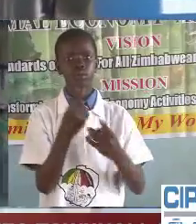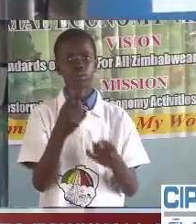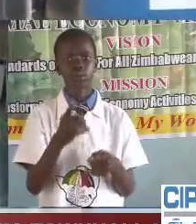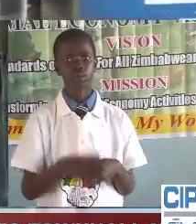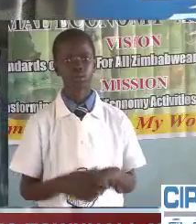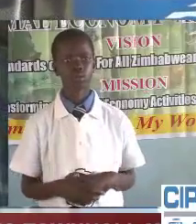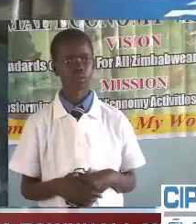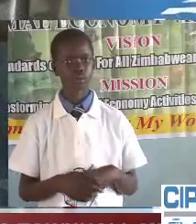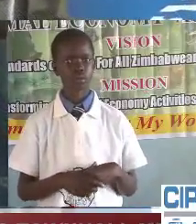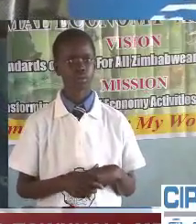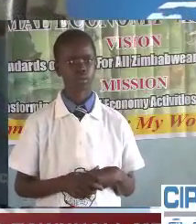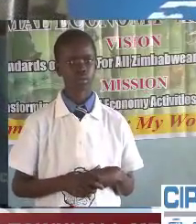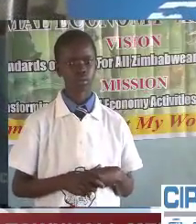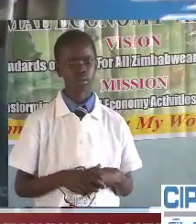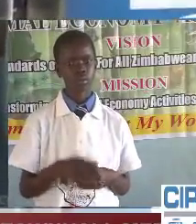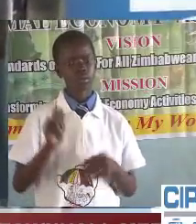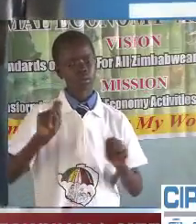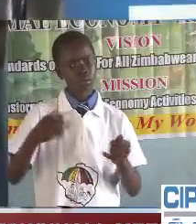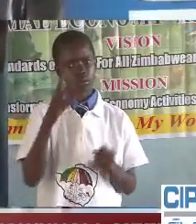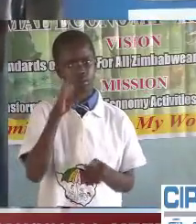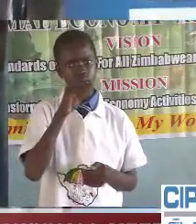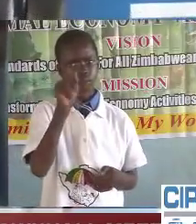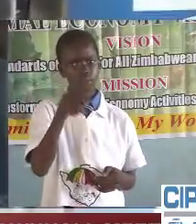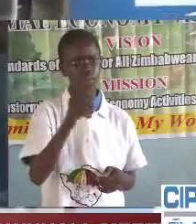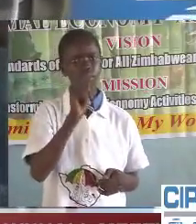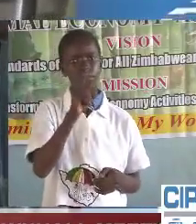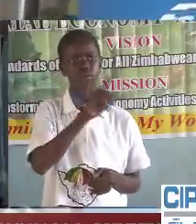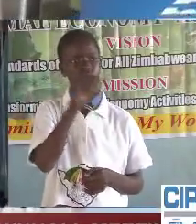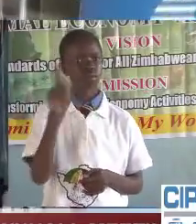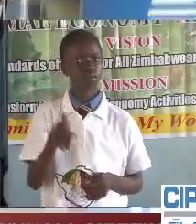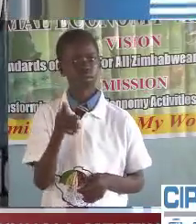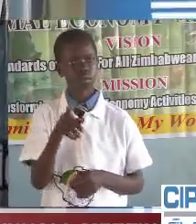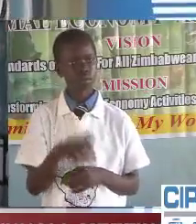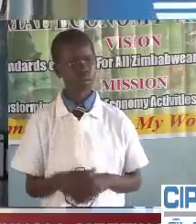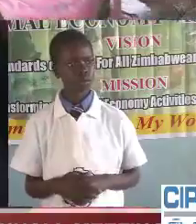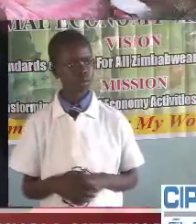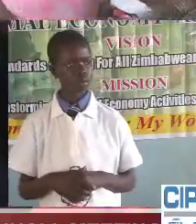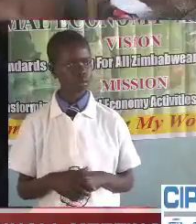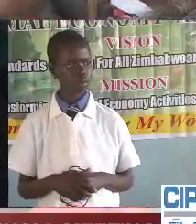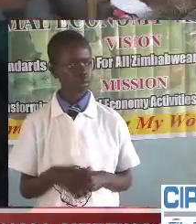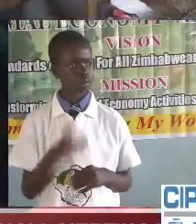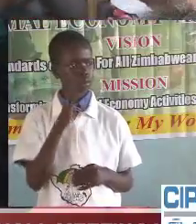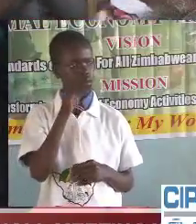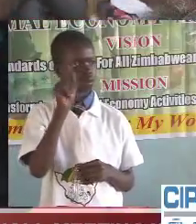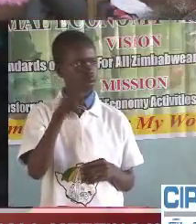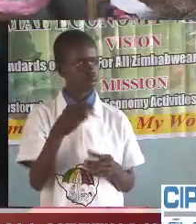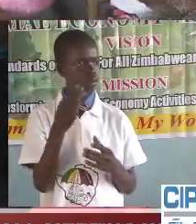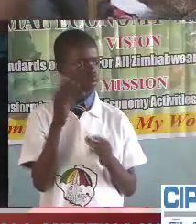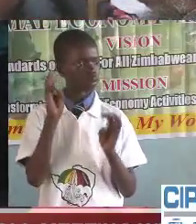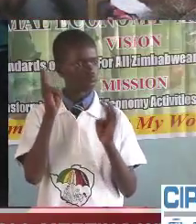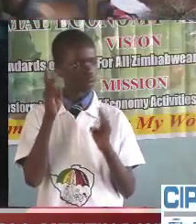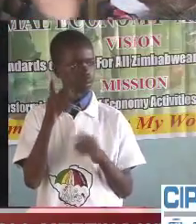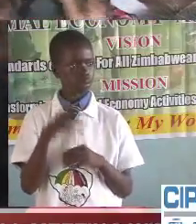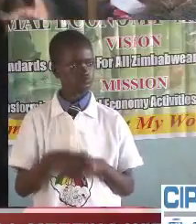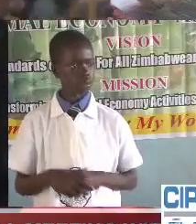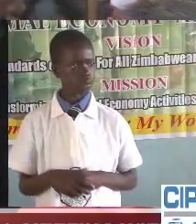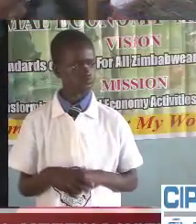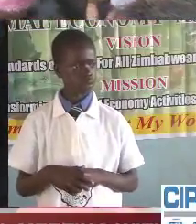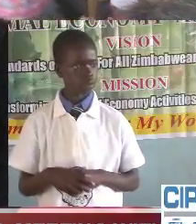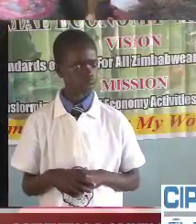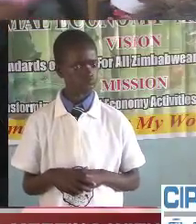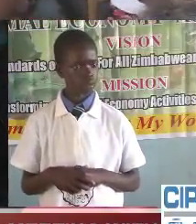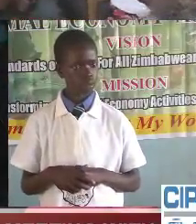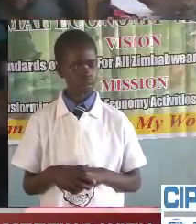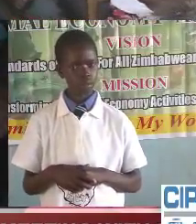And zvakare pane mumwe mubvunzo wokutiwo pamaproblems anosanganikwa nawo when it comes to